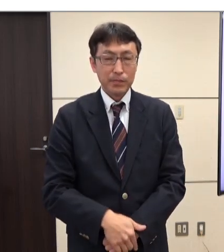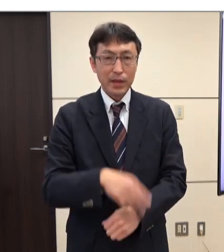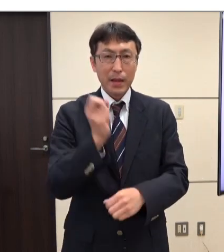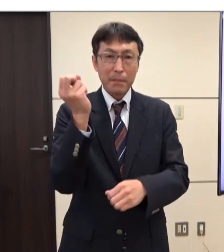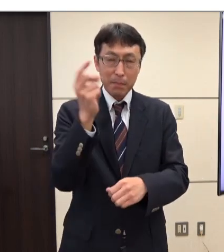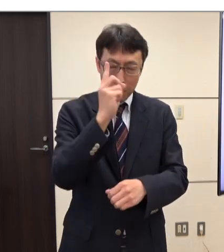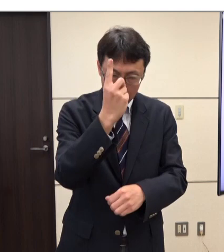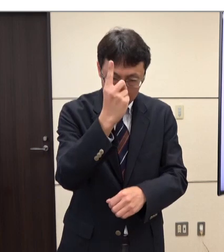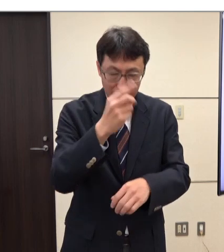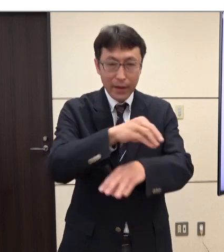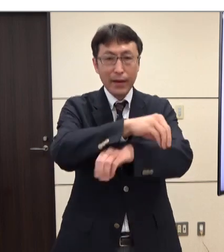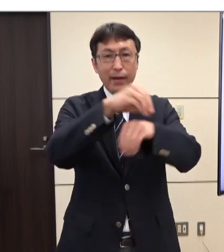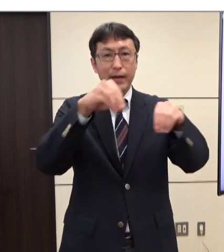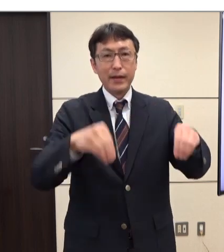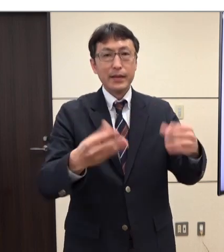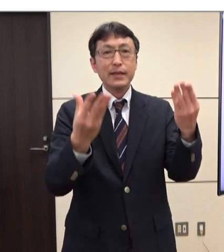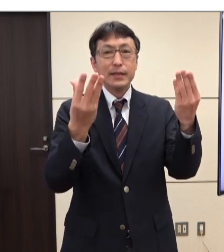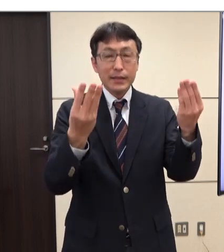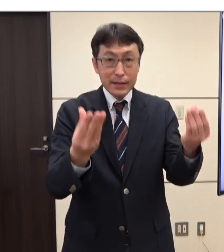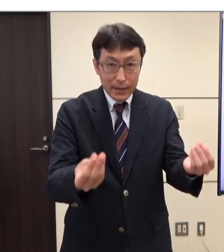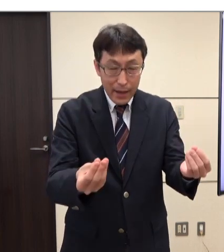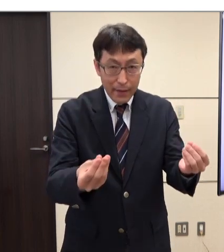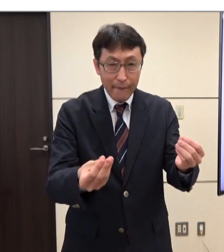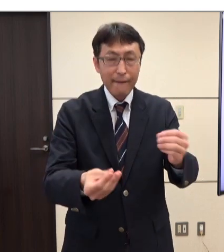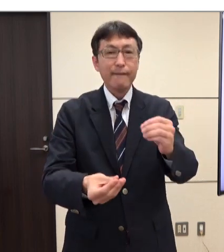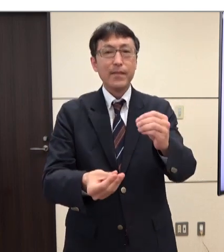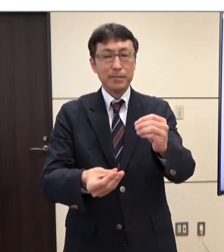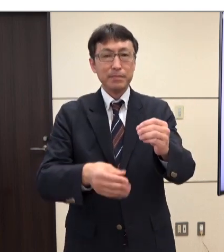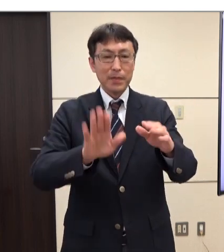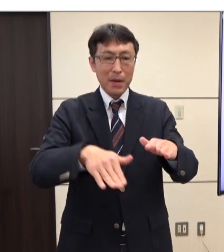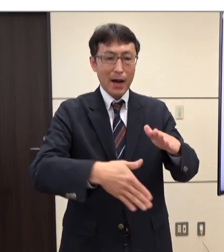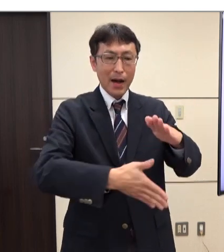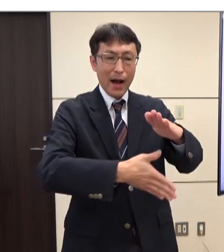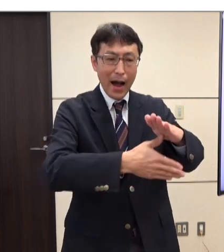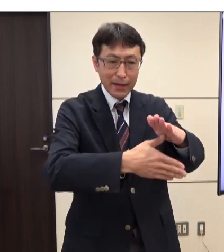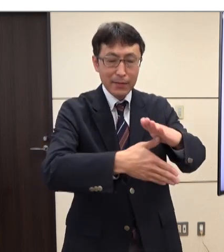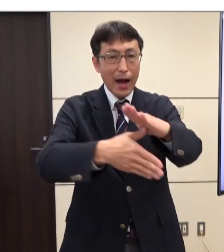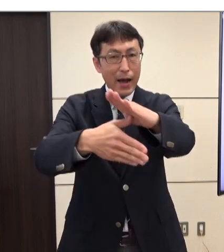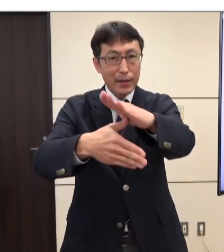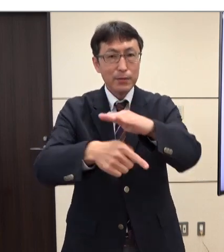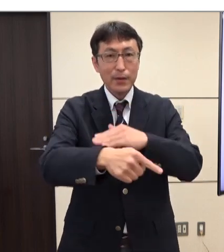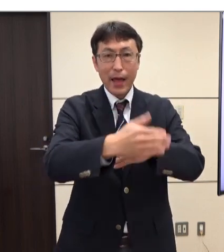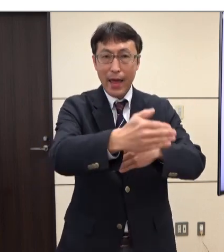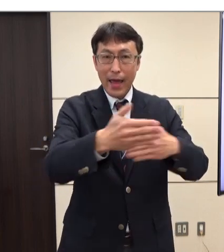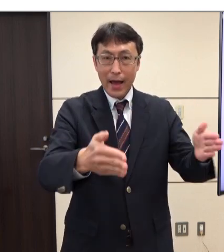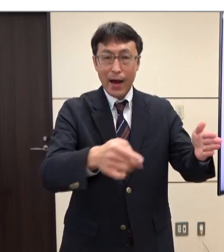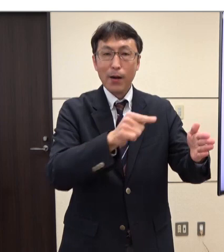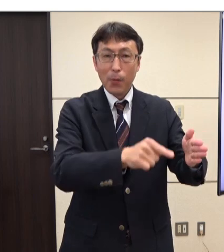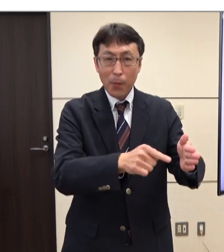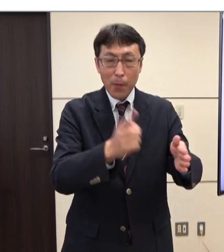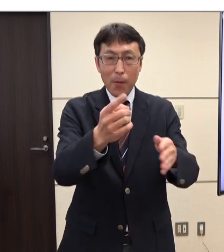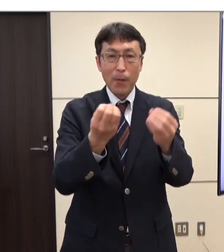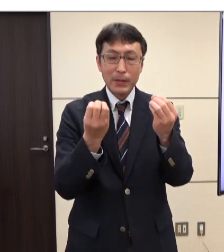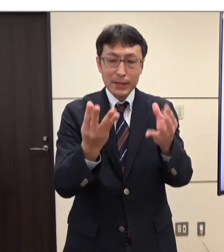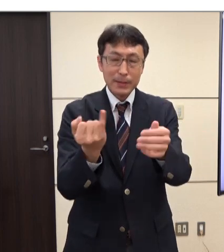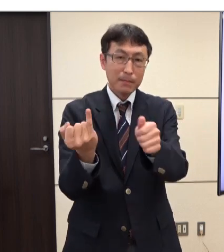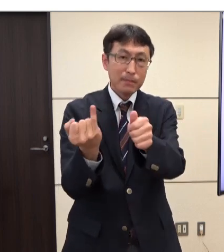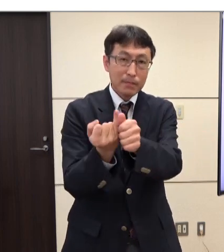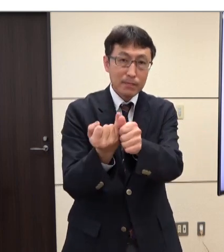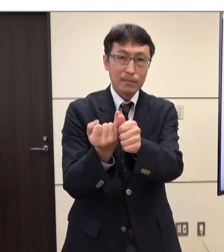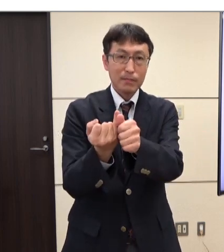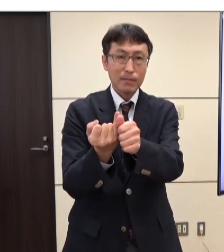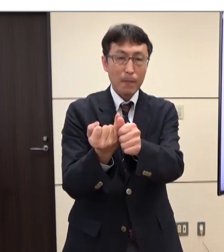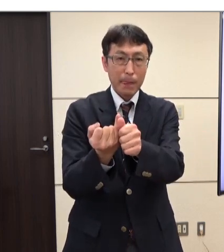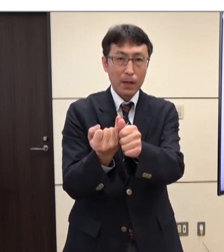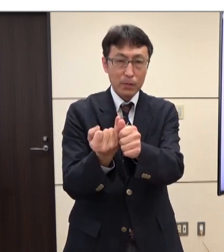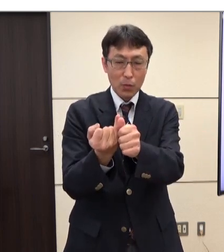その空いてる分をですね、新婚子育て、世帯向けに定期